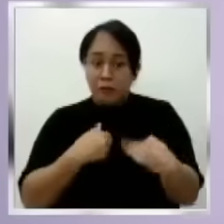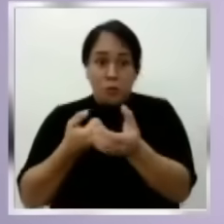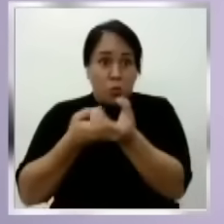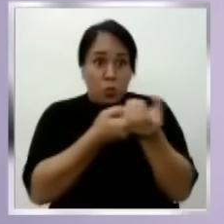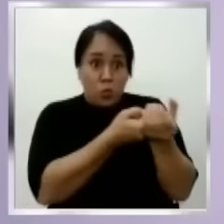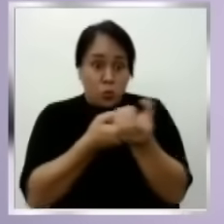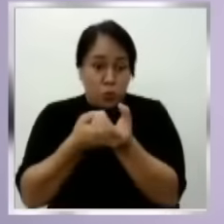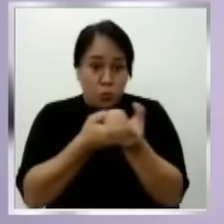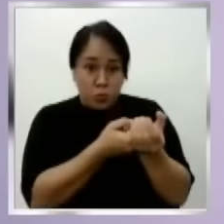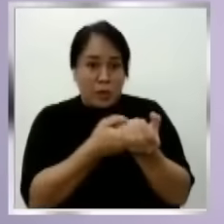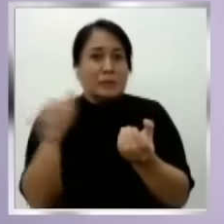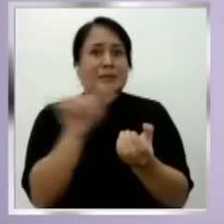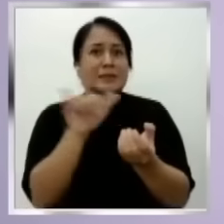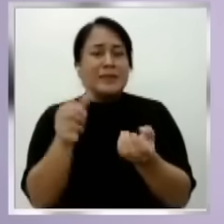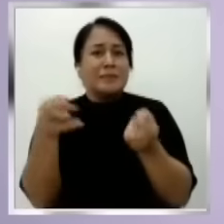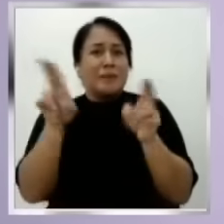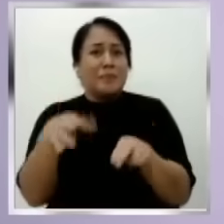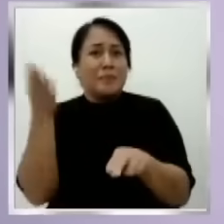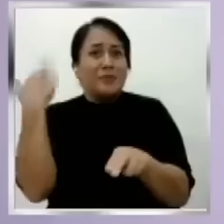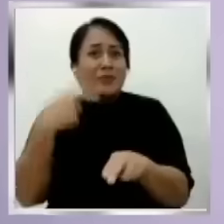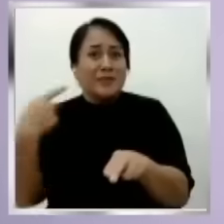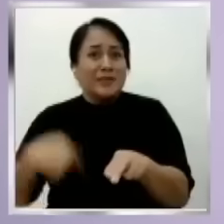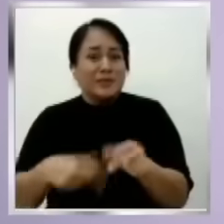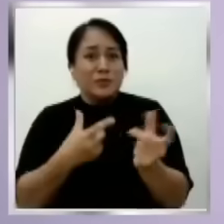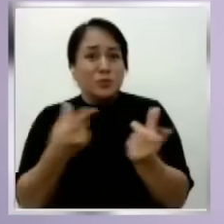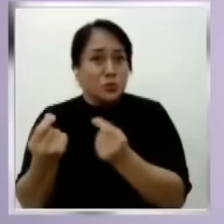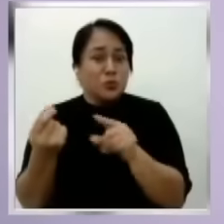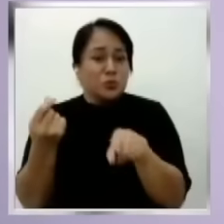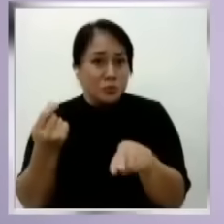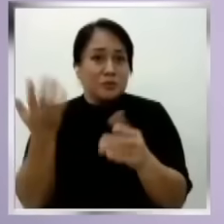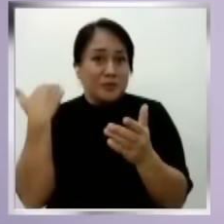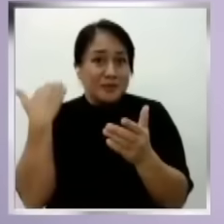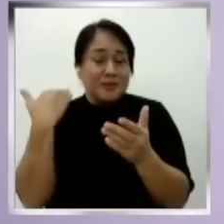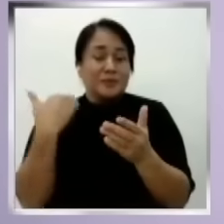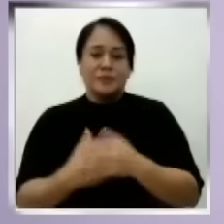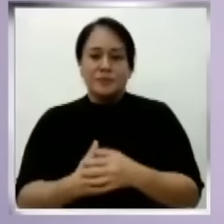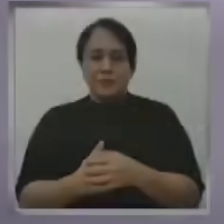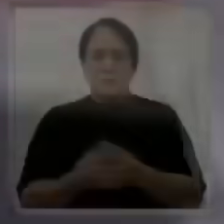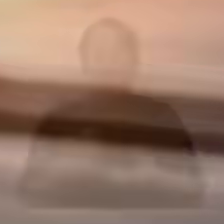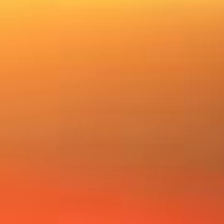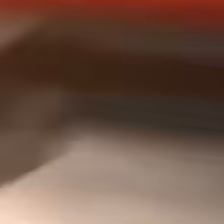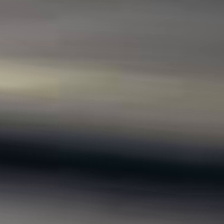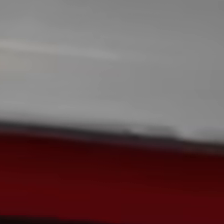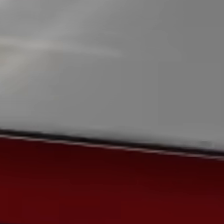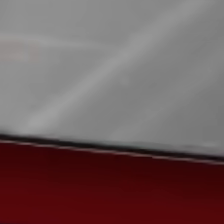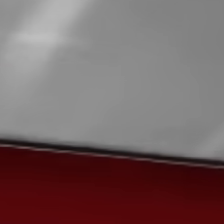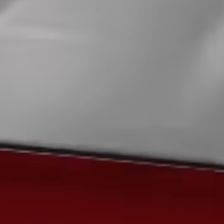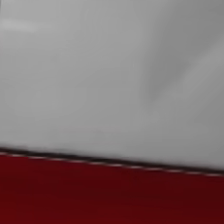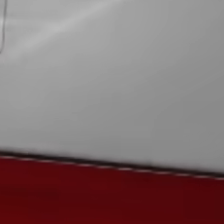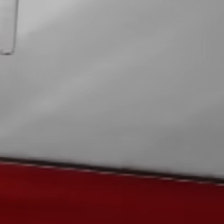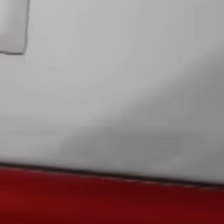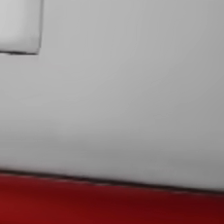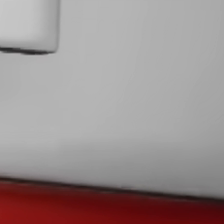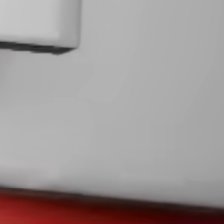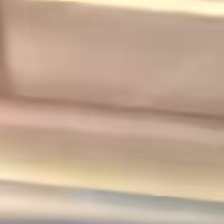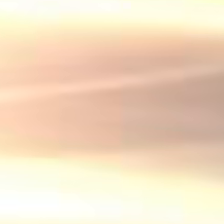tulad po ng ginawa ng China sa naunang resupply mission. At nakatutok live si Joseph Moro.